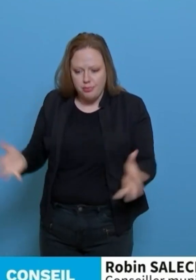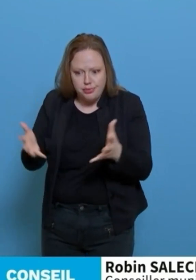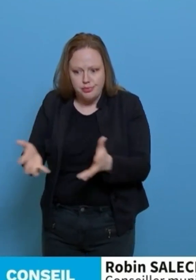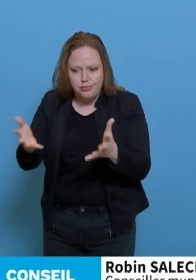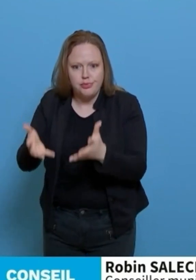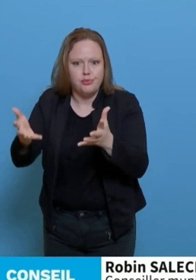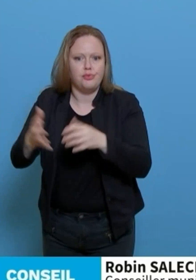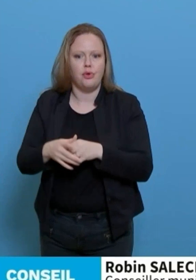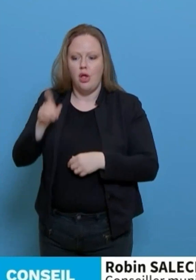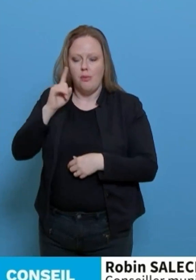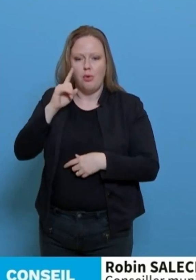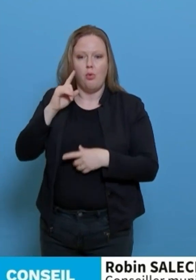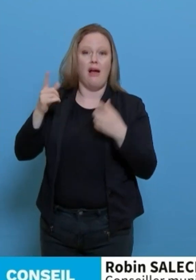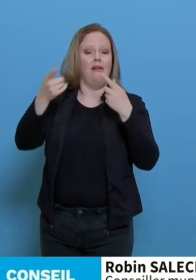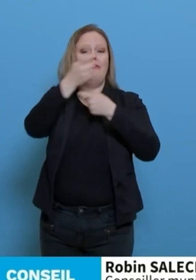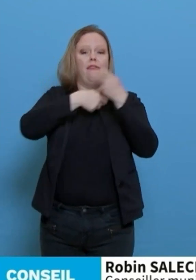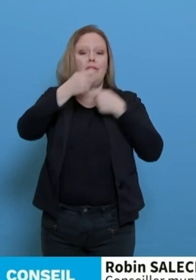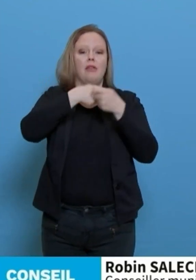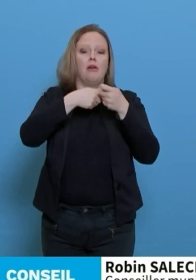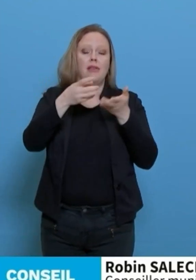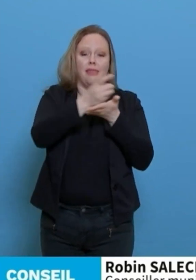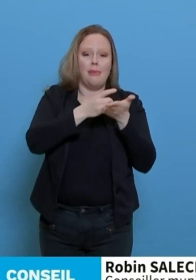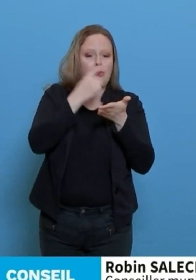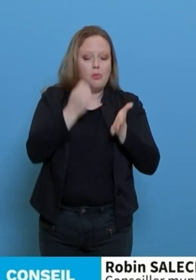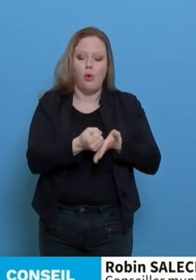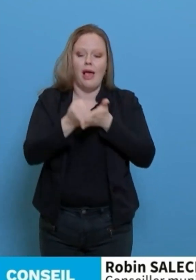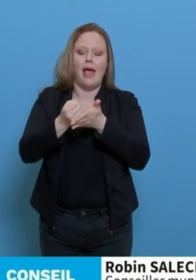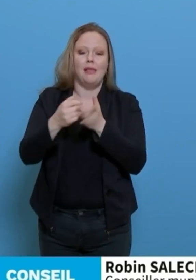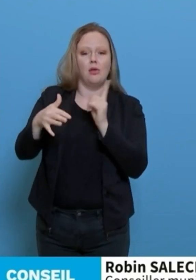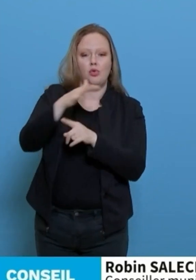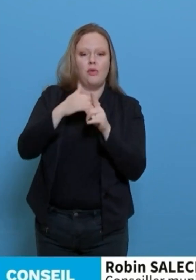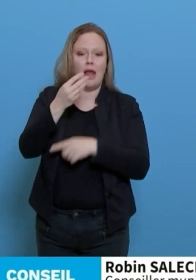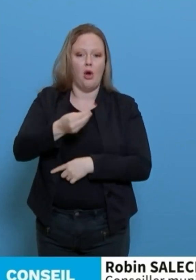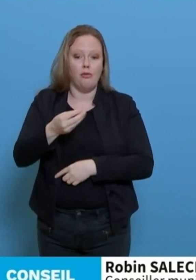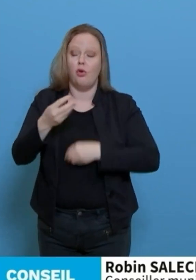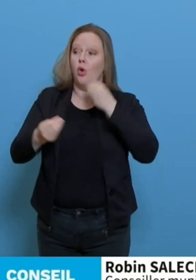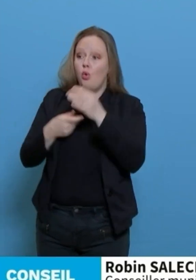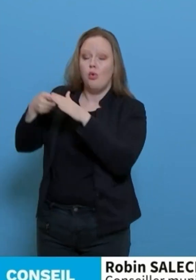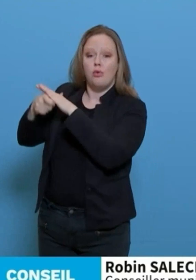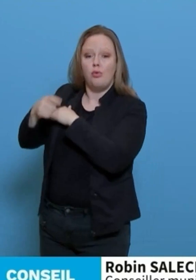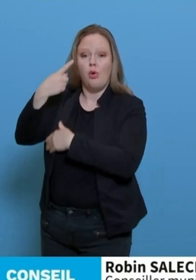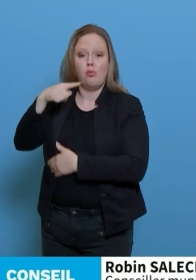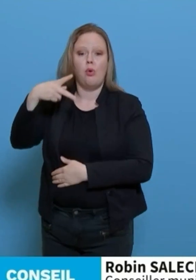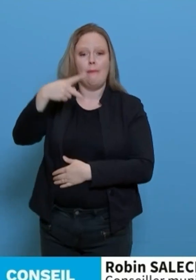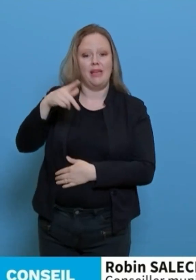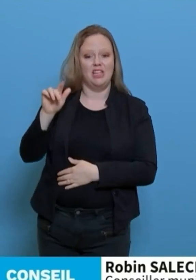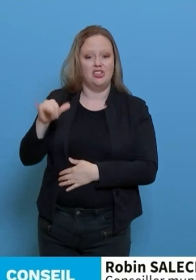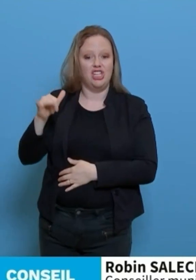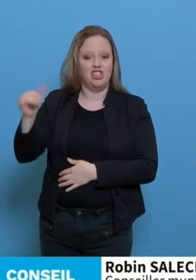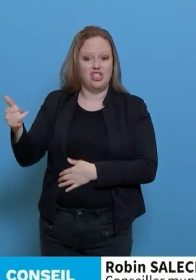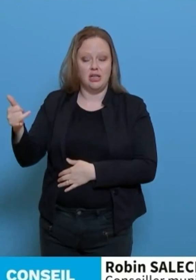règle contre les finances des départements en charge de l'aide sociale à l'enfance ou en direction de la police, de la PJJ, ces derniers mois,